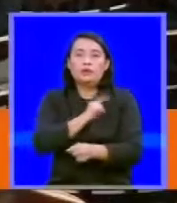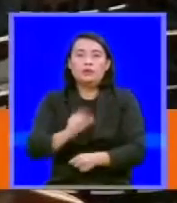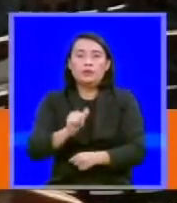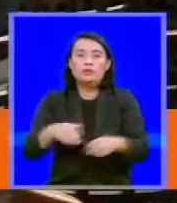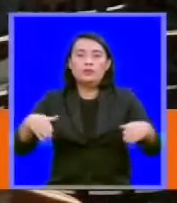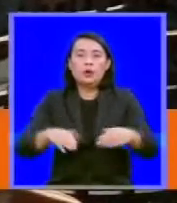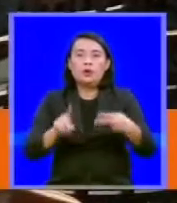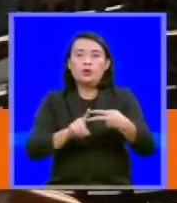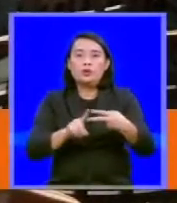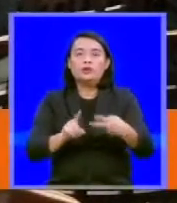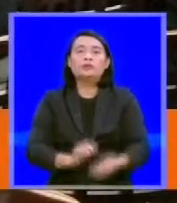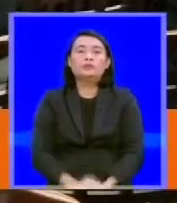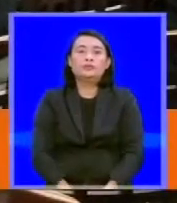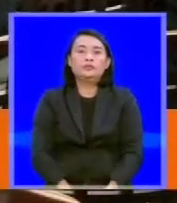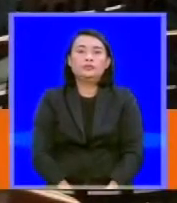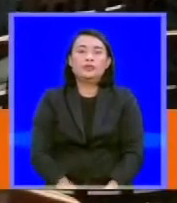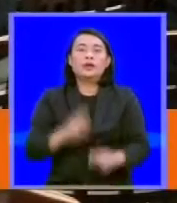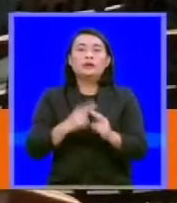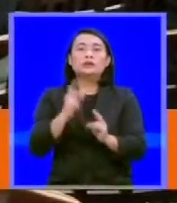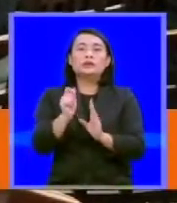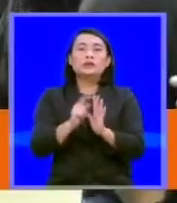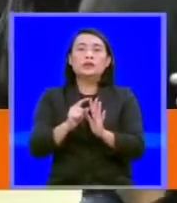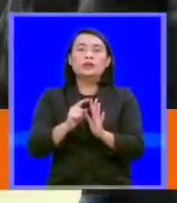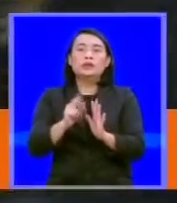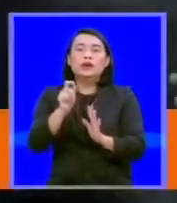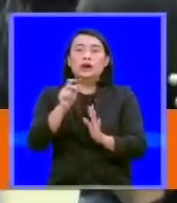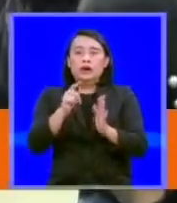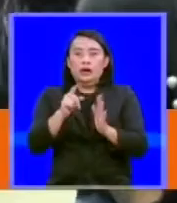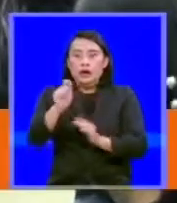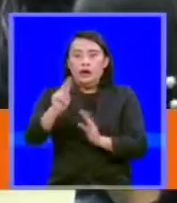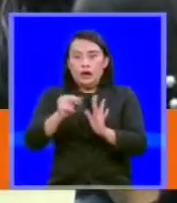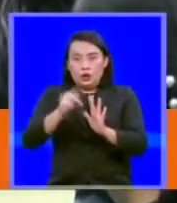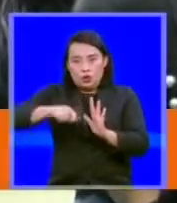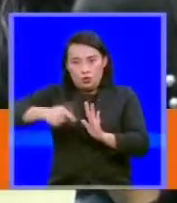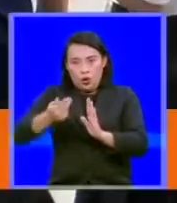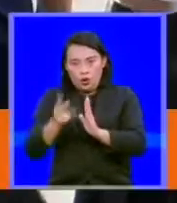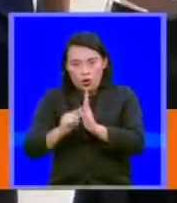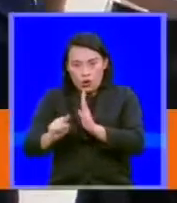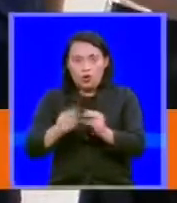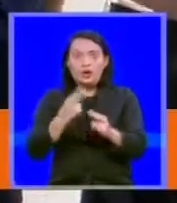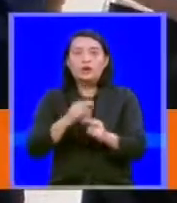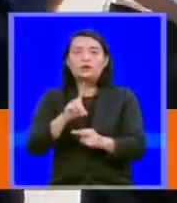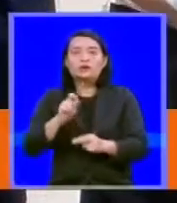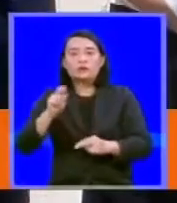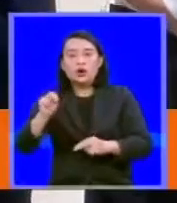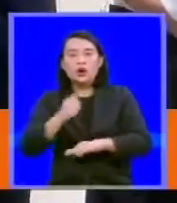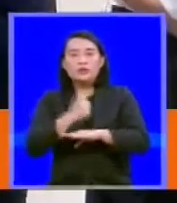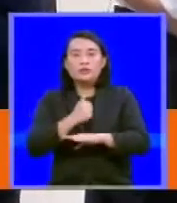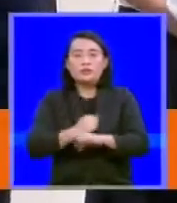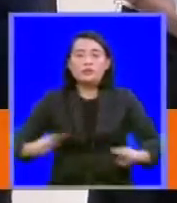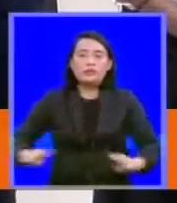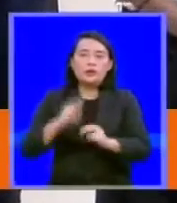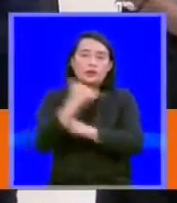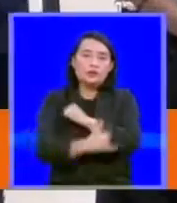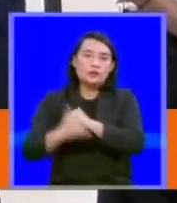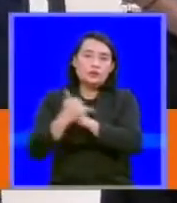คอนาคตใหม่สุวรรณพลเอกอนุพงษ์เผ่าชินดารัฐมนตรีว่าการกระทรวงมหาดไทยและนายดอนปรมัตถ์วินัยรัฐมนตรีว่าการกระทรวงการต่างประเ